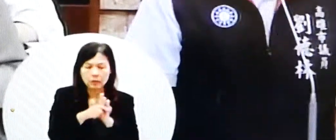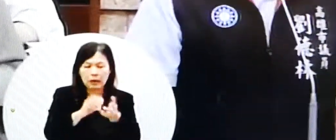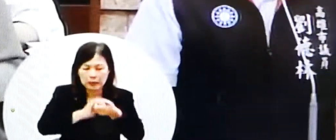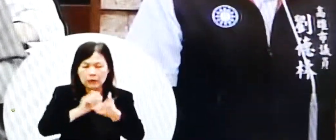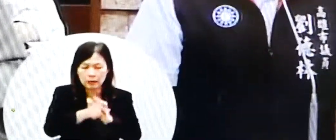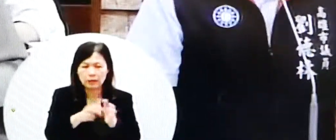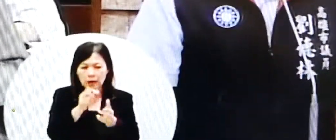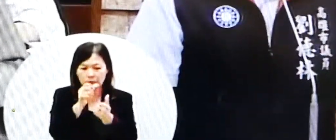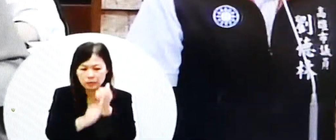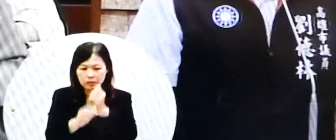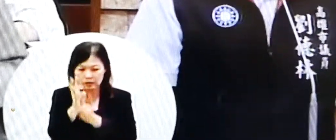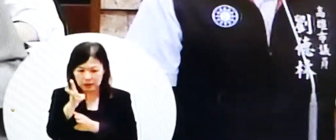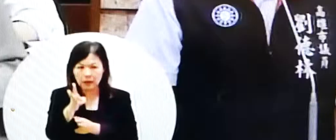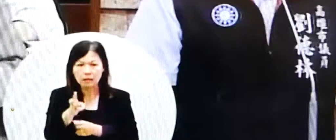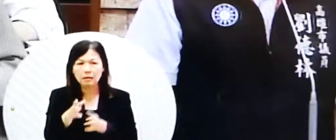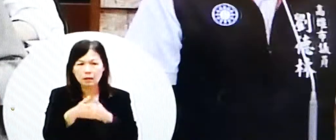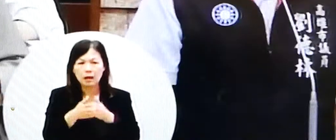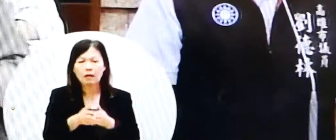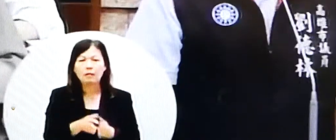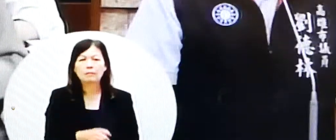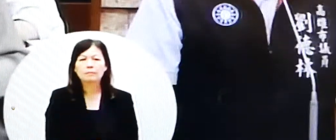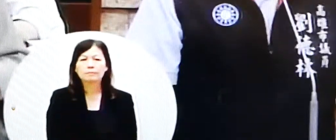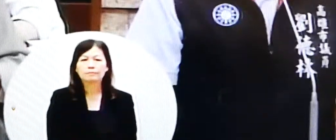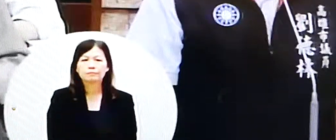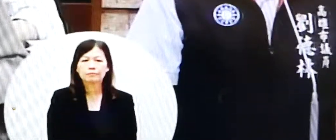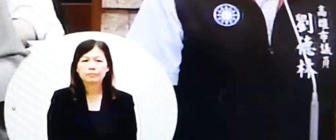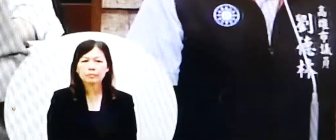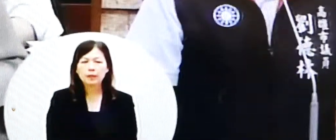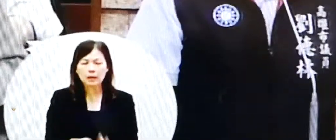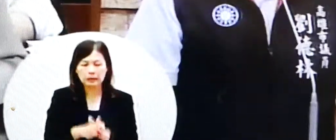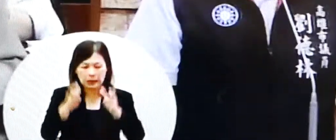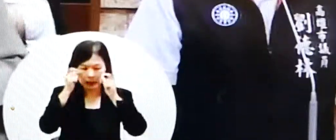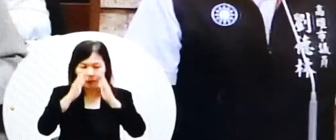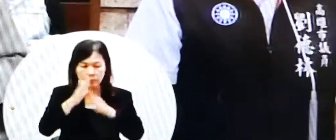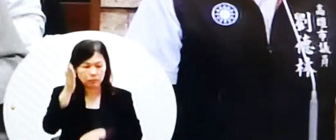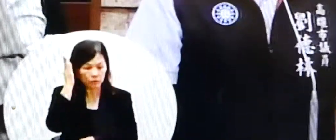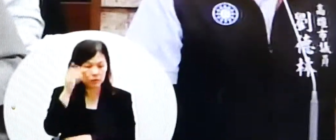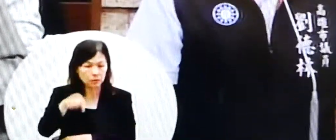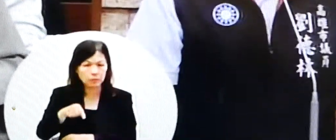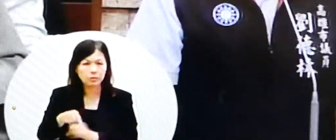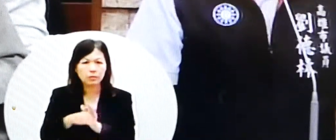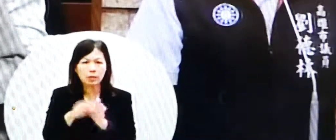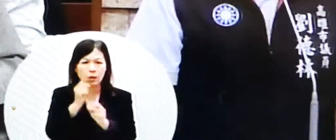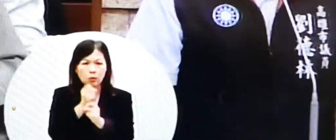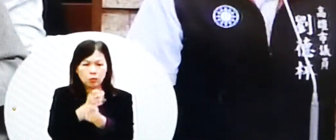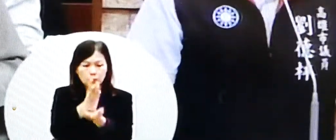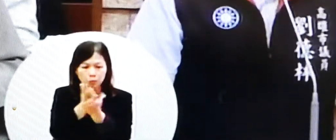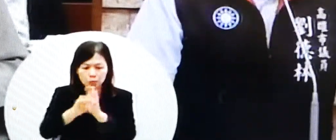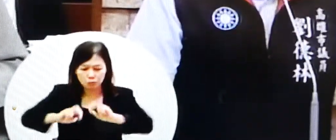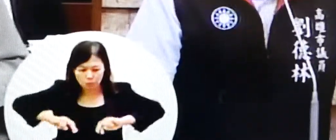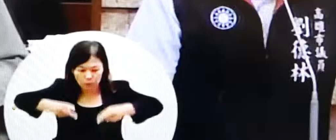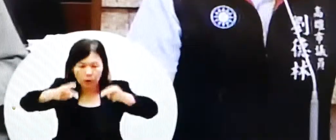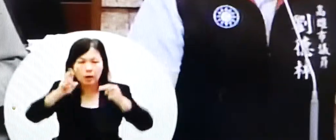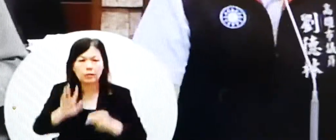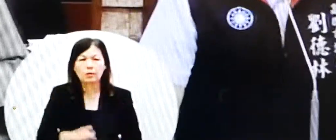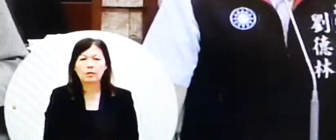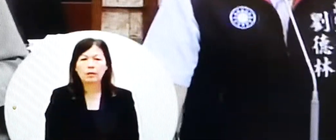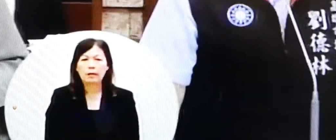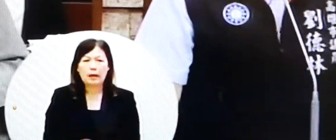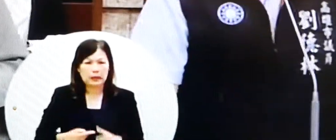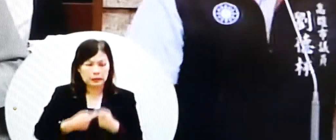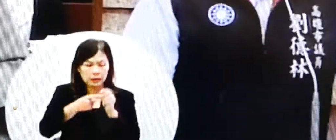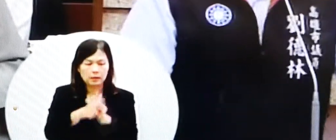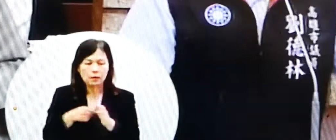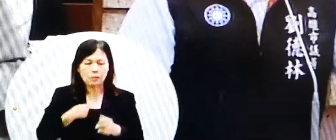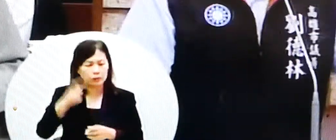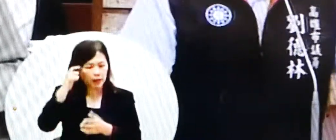是我觉得这一次高雄市政府在做了一些调整。第一个，我们认为第一胎我们的生